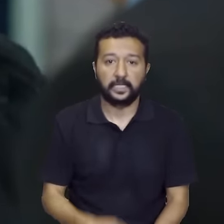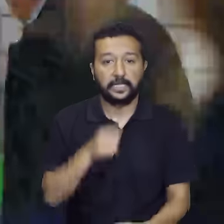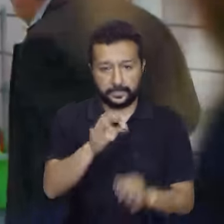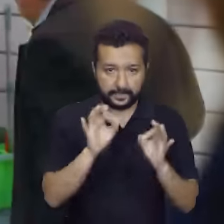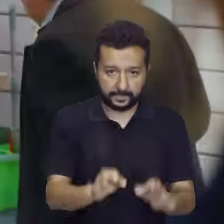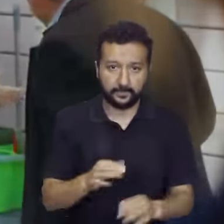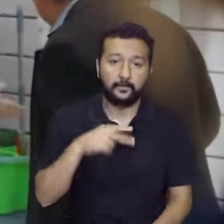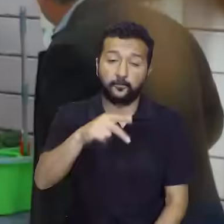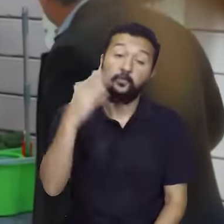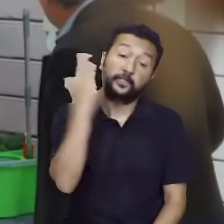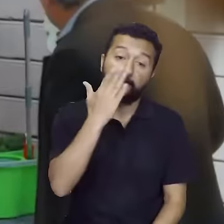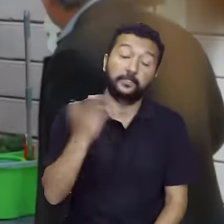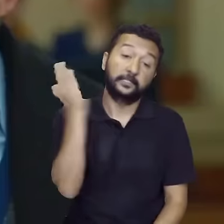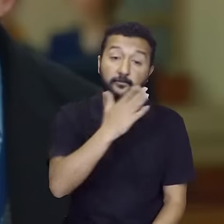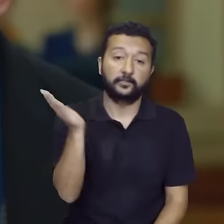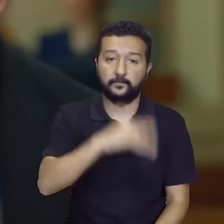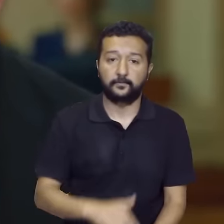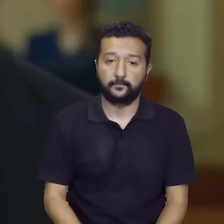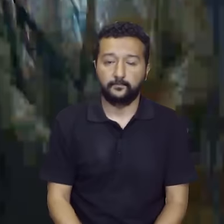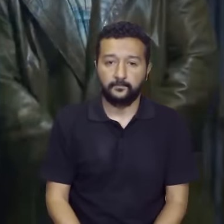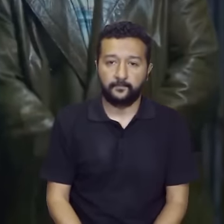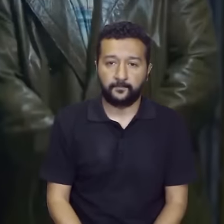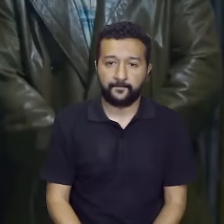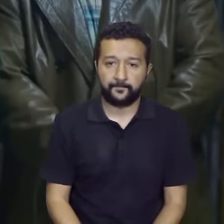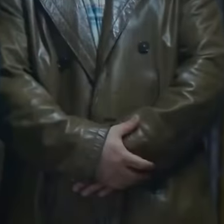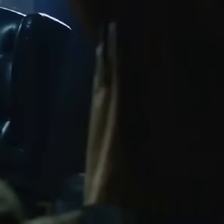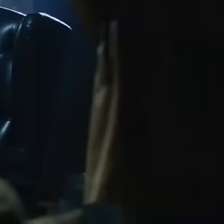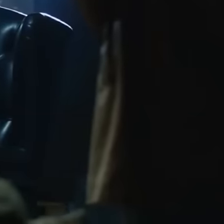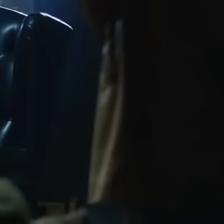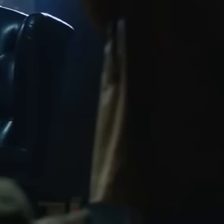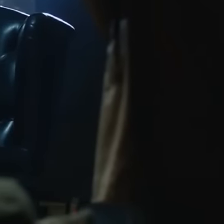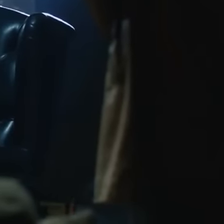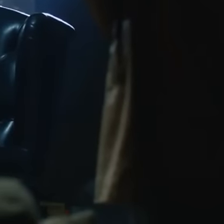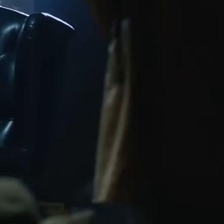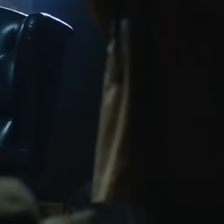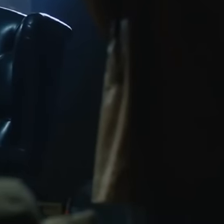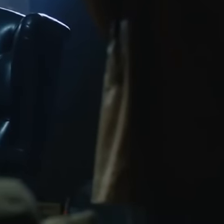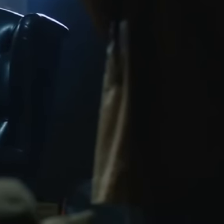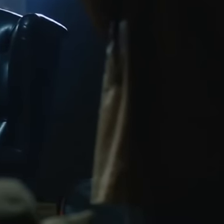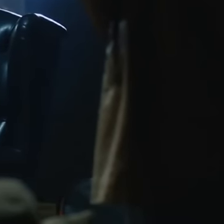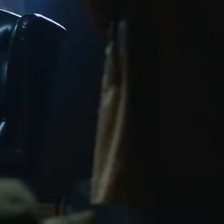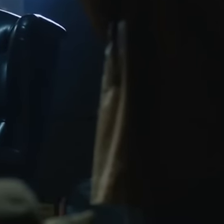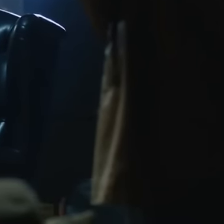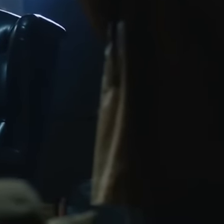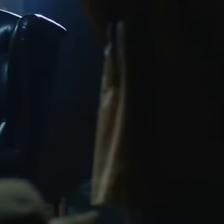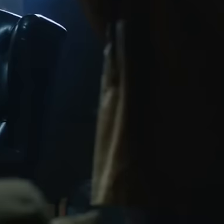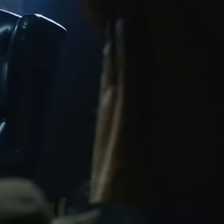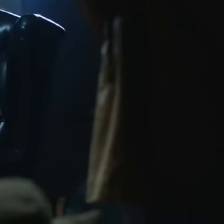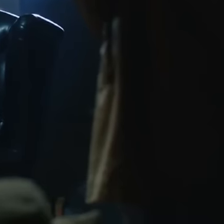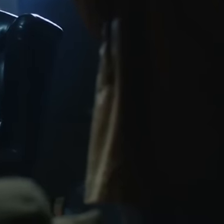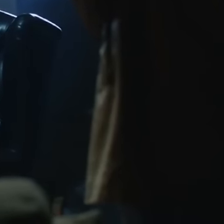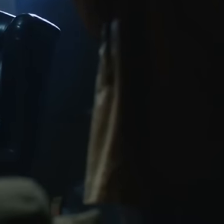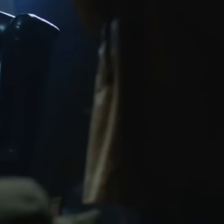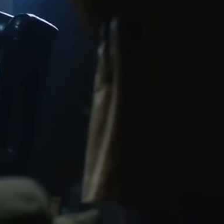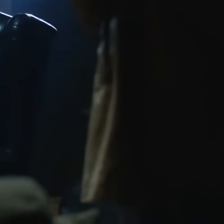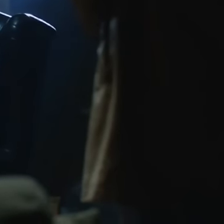Ya yürü gidiyoruz, gidiyoruz. Münir ağzı açık kala kaldı. Nuri mangala dizdiği etleri